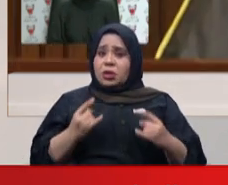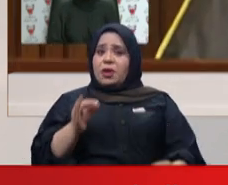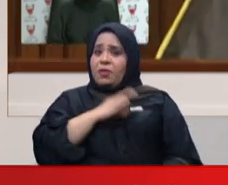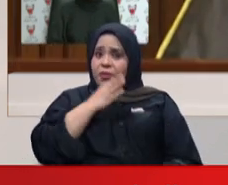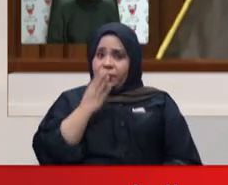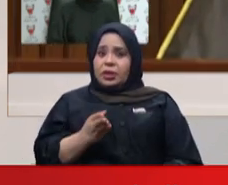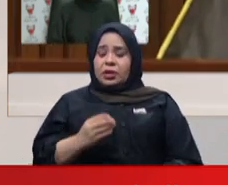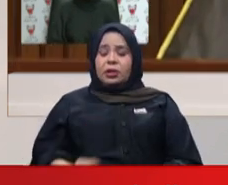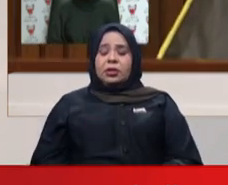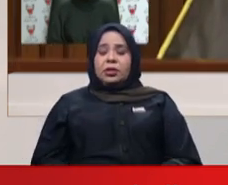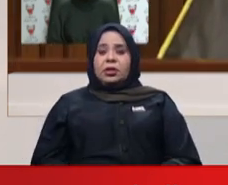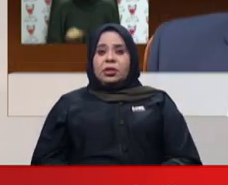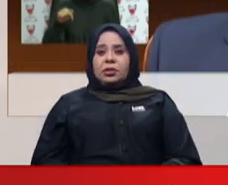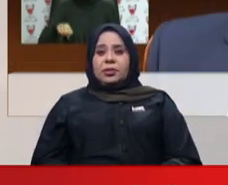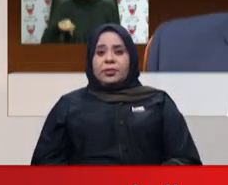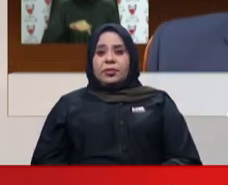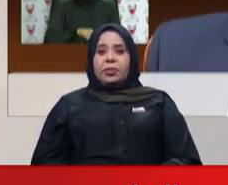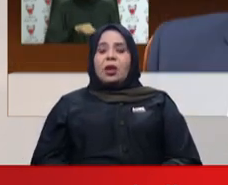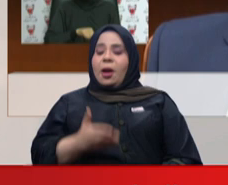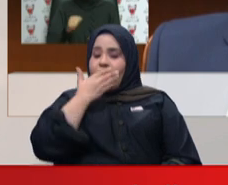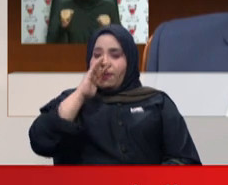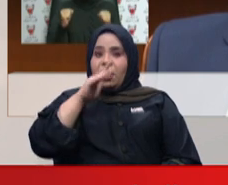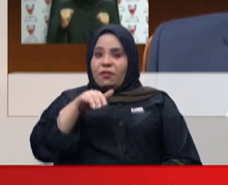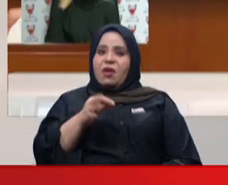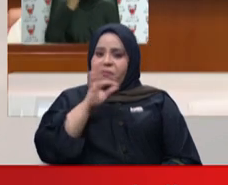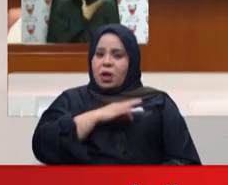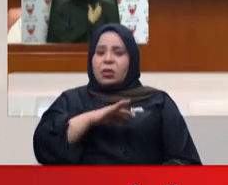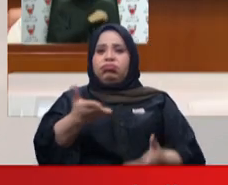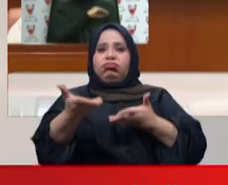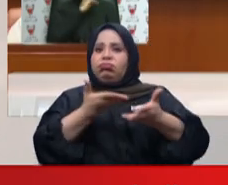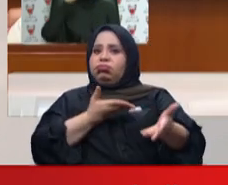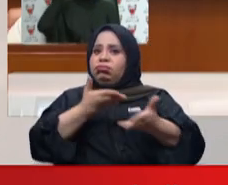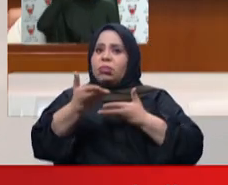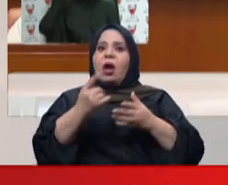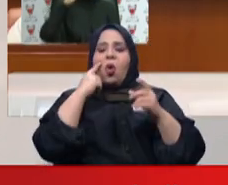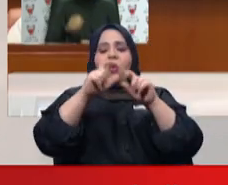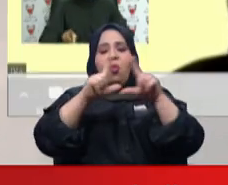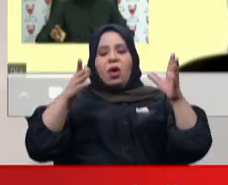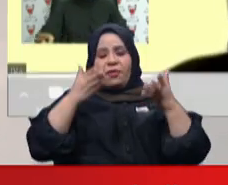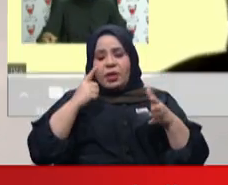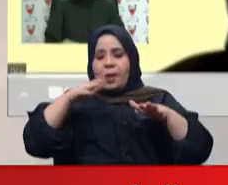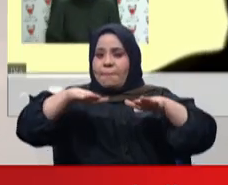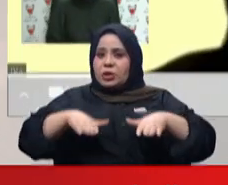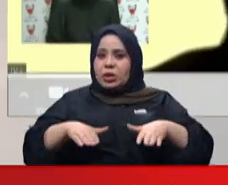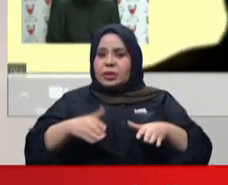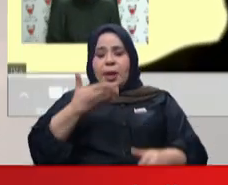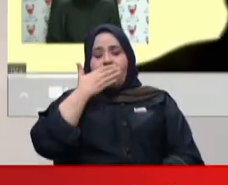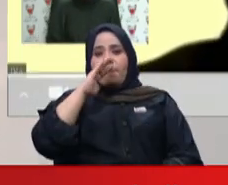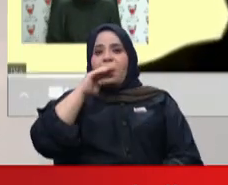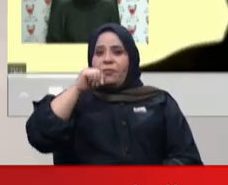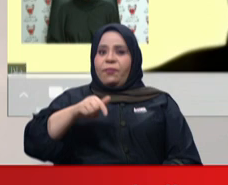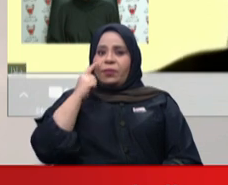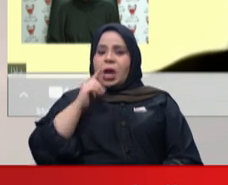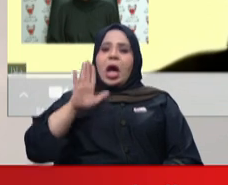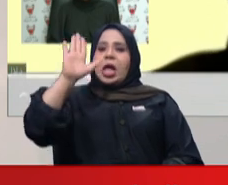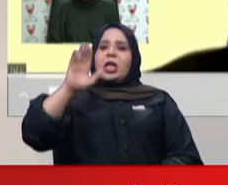بسلاسة وأثري من النقاش وورك من خلال المجلس وتم التصويت